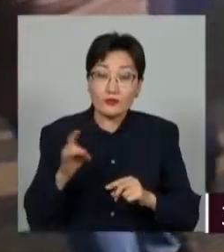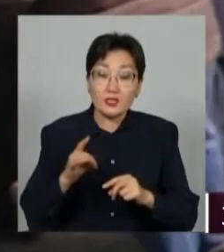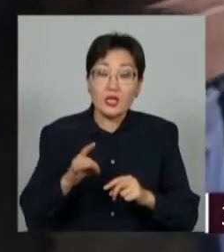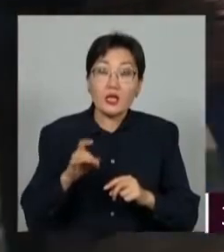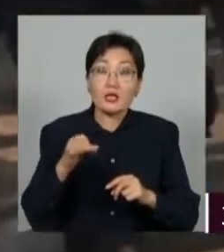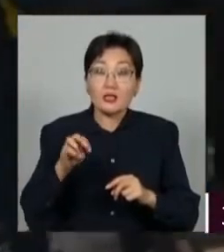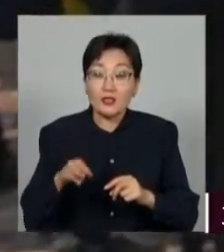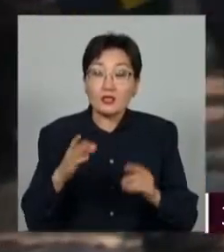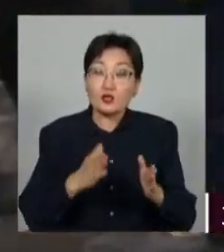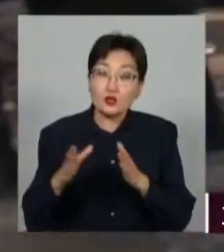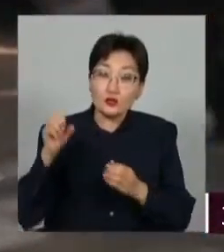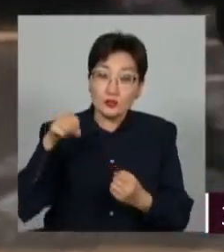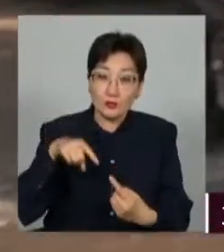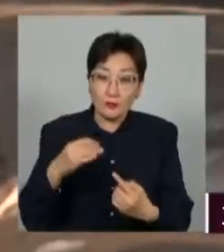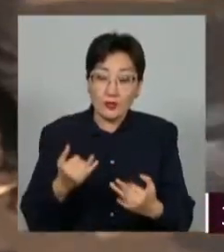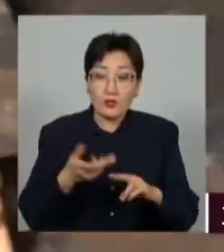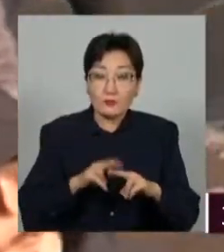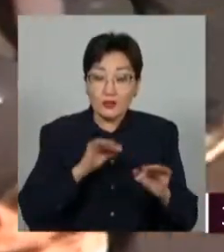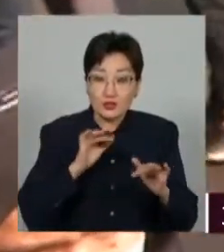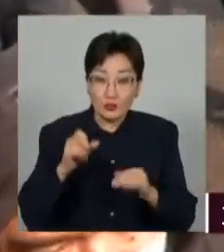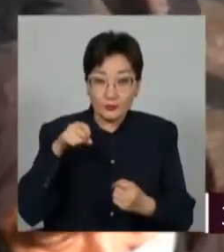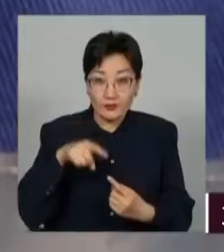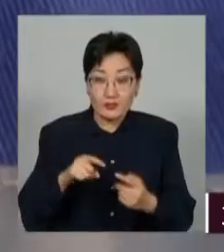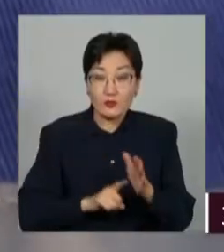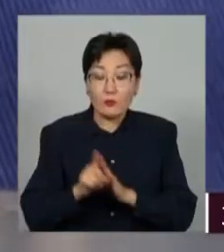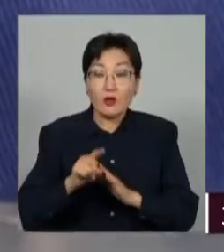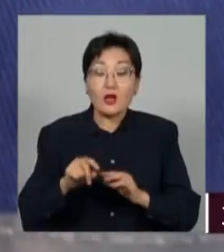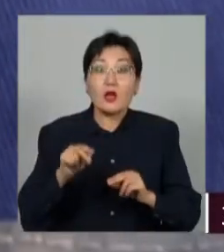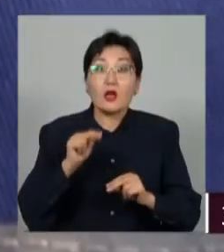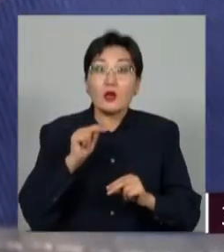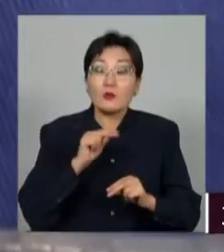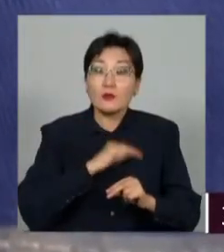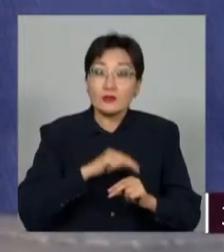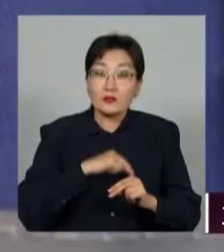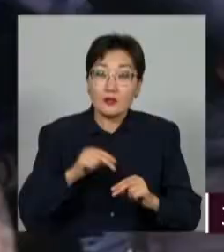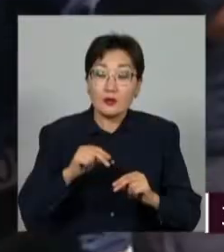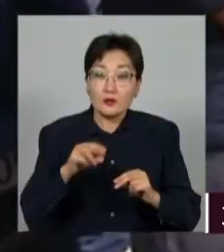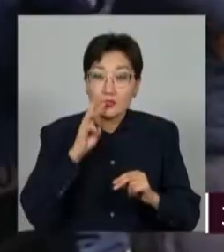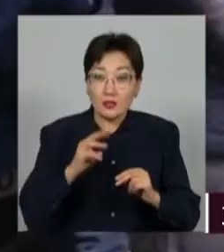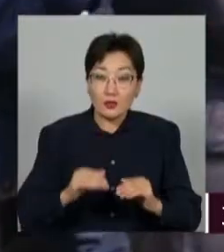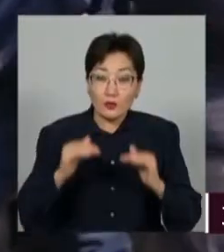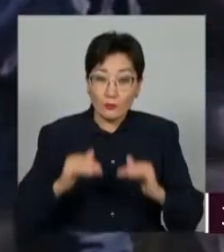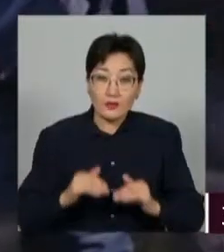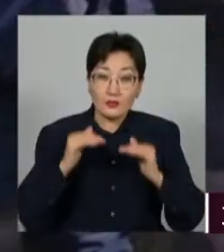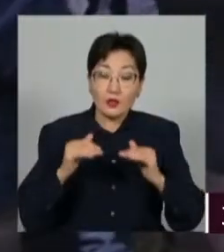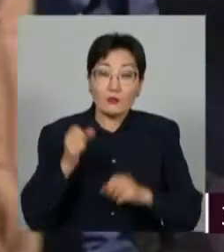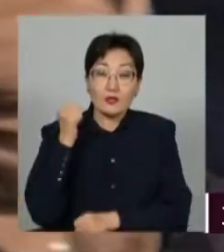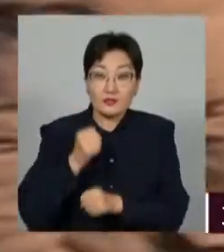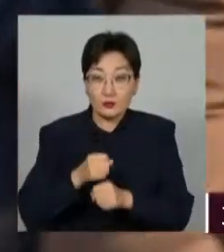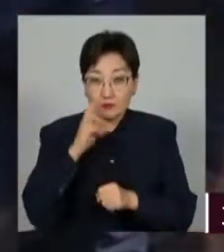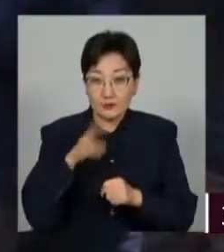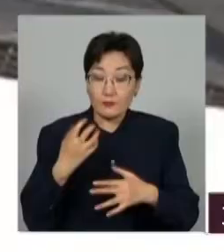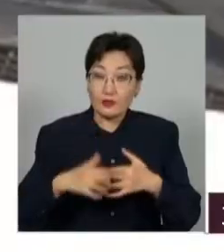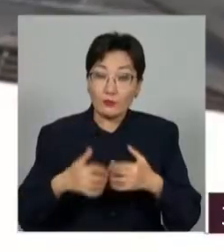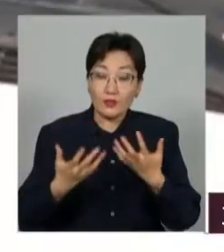грейд жүйесіне байланысты. Ендігіде аталған механизм бойынша алдымен лауазымдық жалақының төмен деңгейі көтерілмек. Бұл қызметкерлердің жалақысы